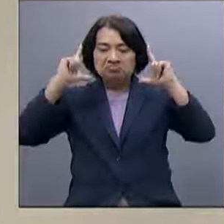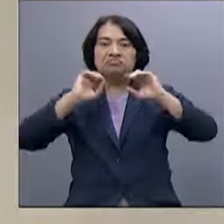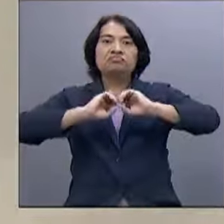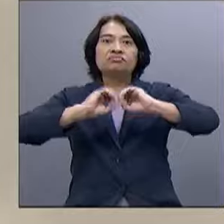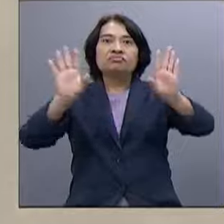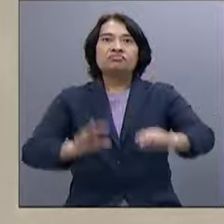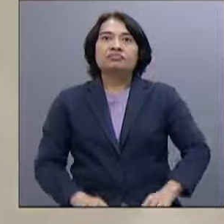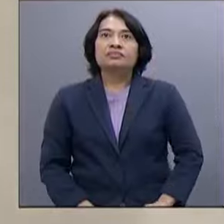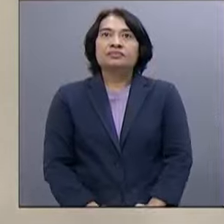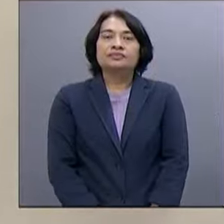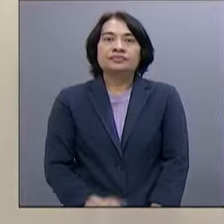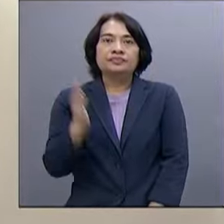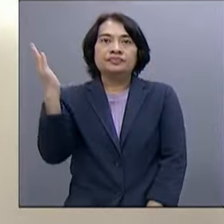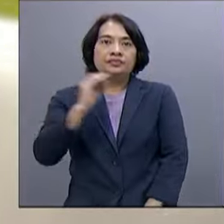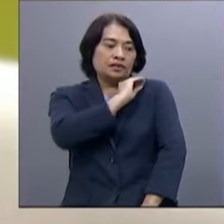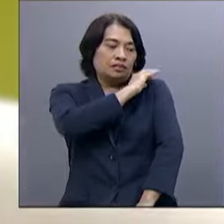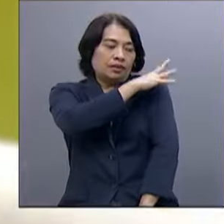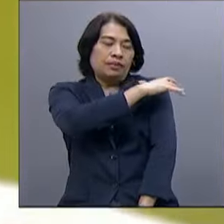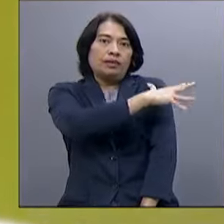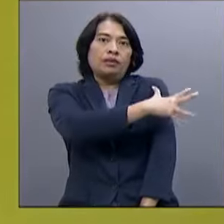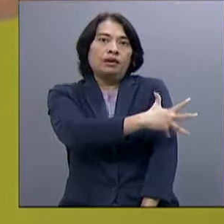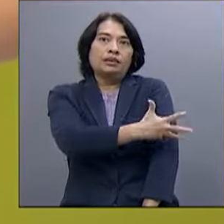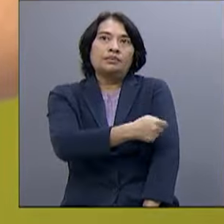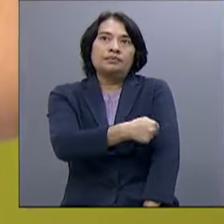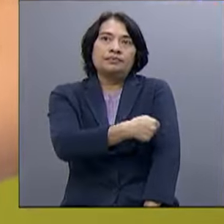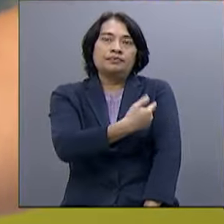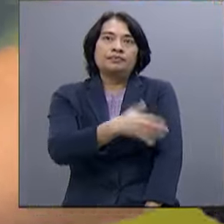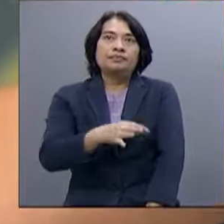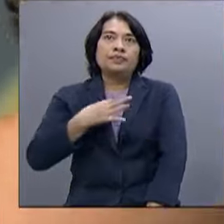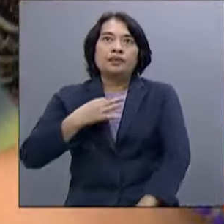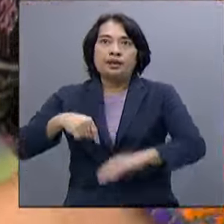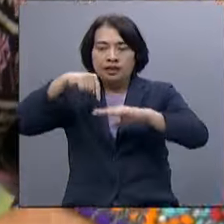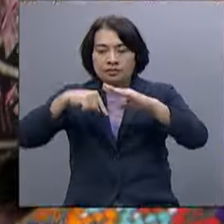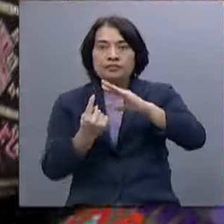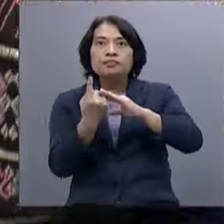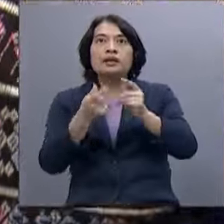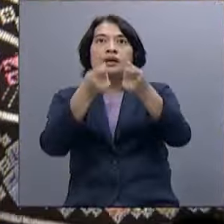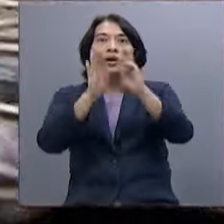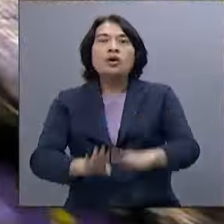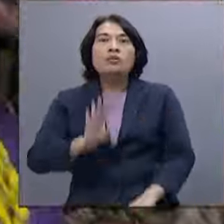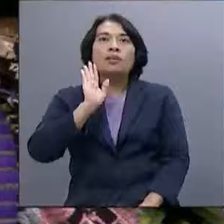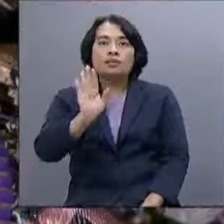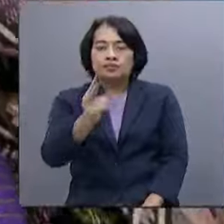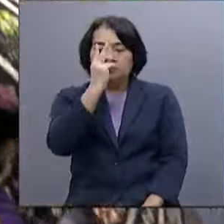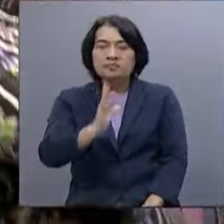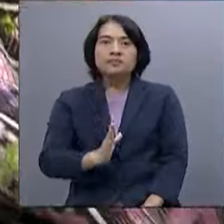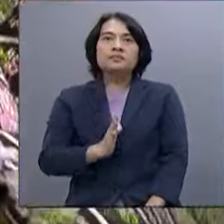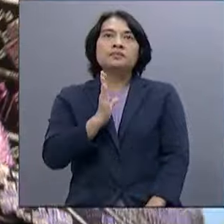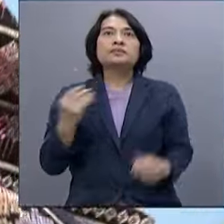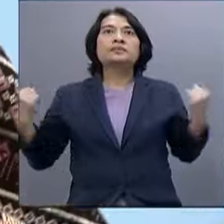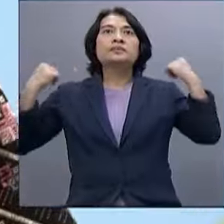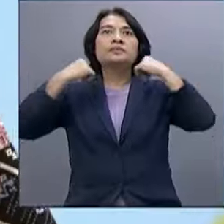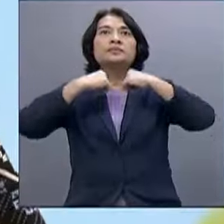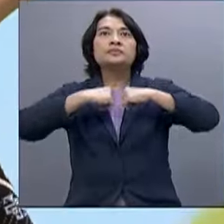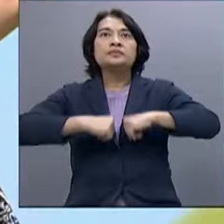มพู่เป็นเดรสยาวแขนพองครับนะที่นำผ้าฝ้ายปักมือมาออกแบบตัดเย็บเป็นชุดที่หรูหราสามารถสวมใส่ออกงาน